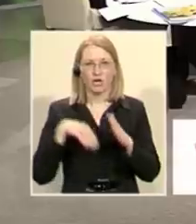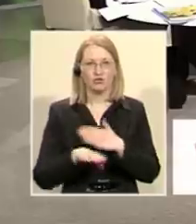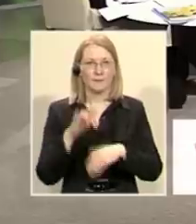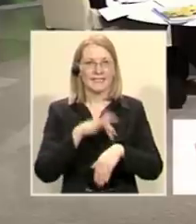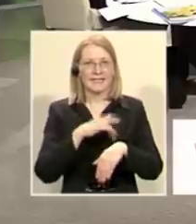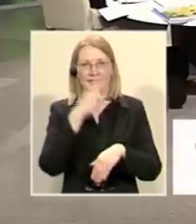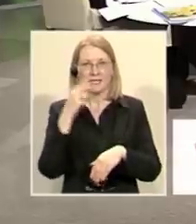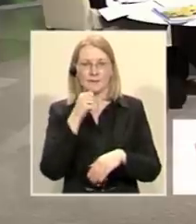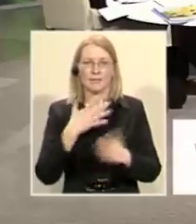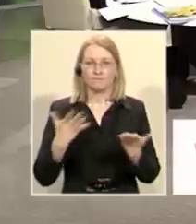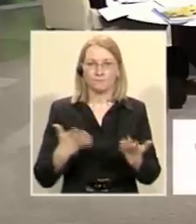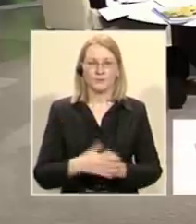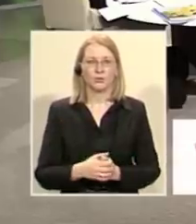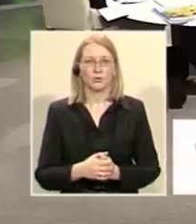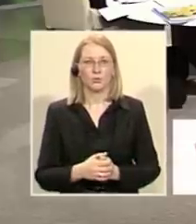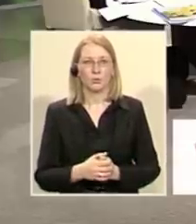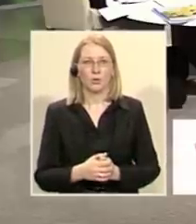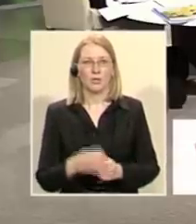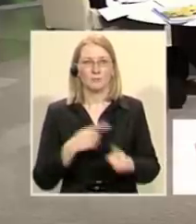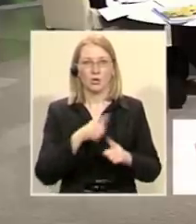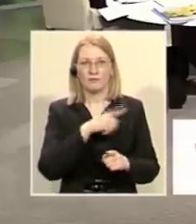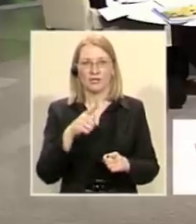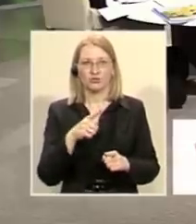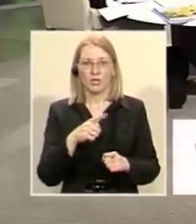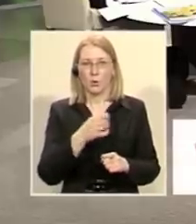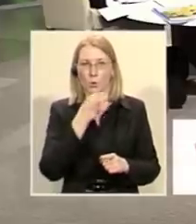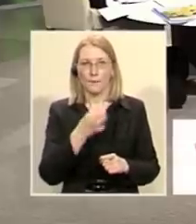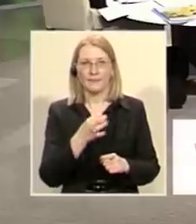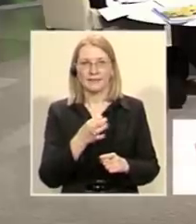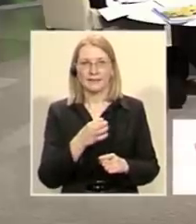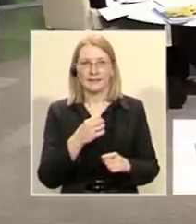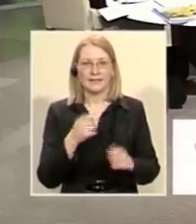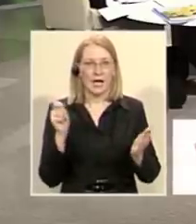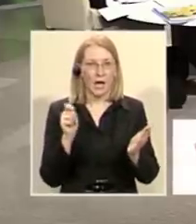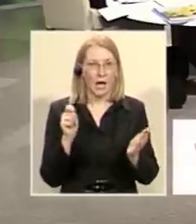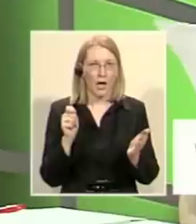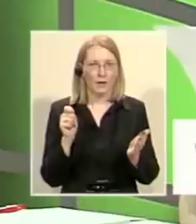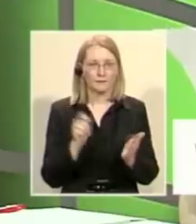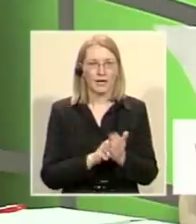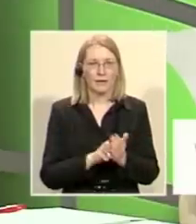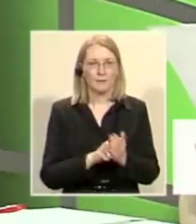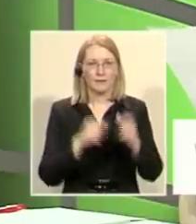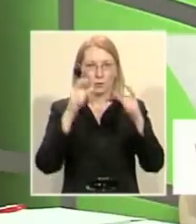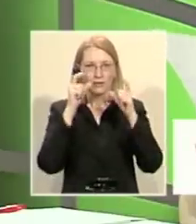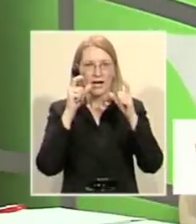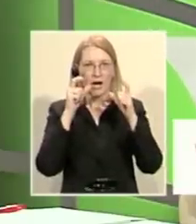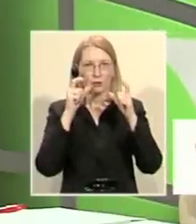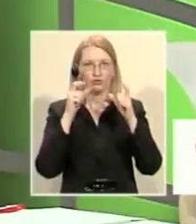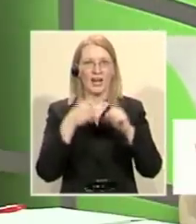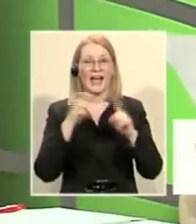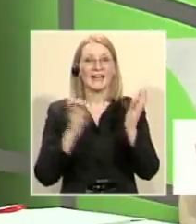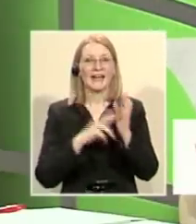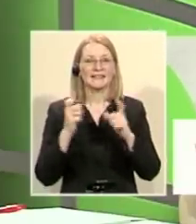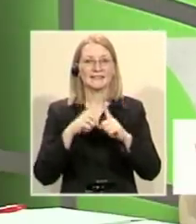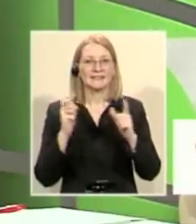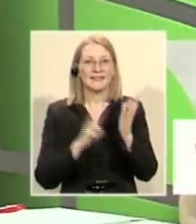vaš upit o mogućnostima nabave naočala s Canten filtrima, evo to je odgovor na mnogobrojna pitanja upravo za